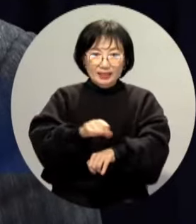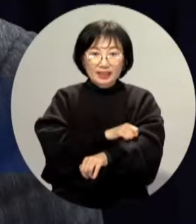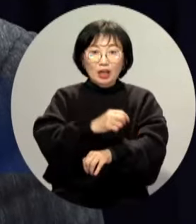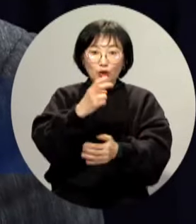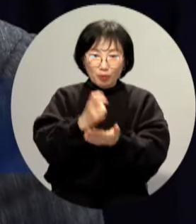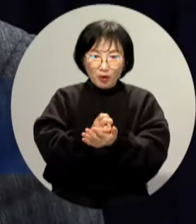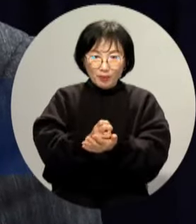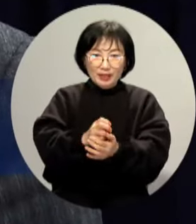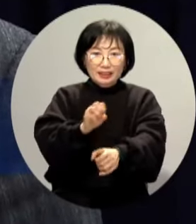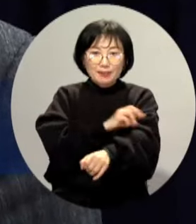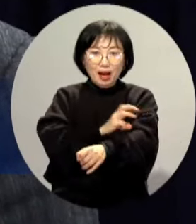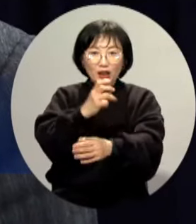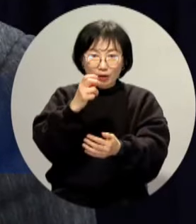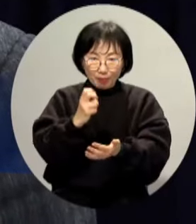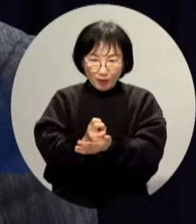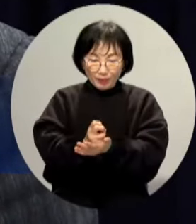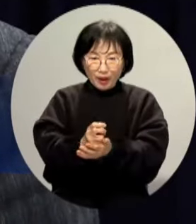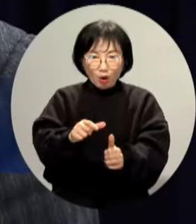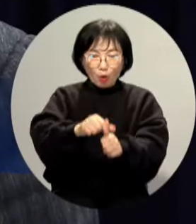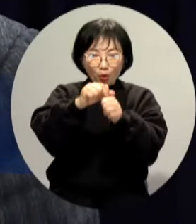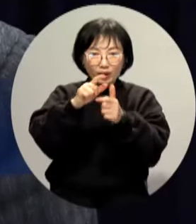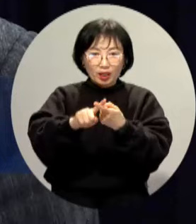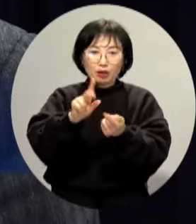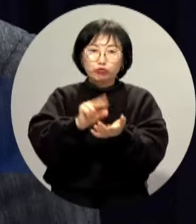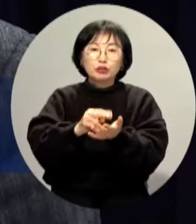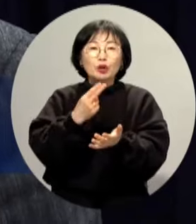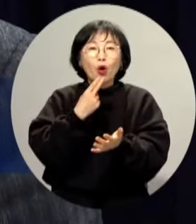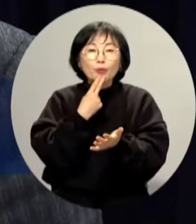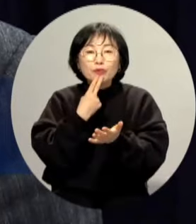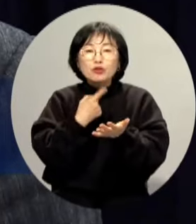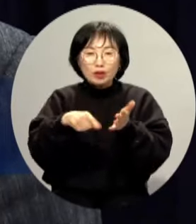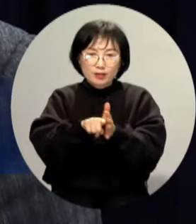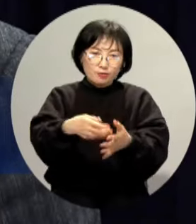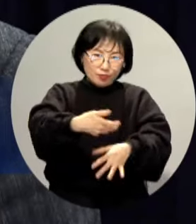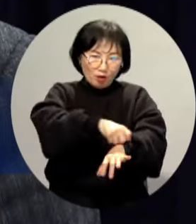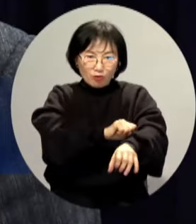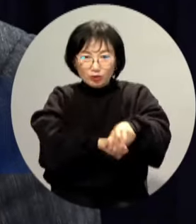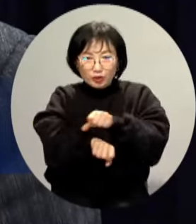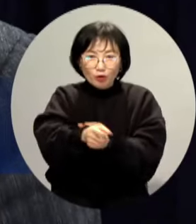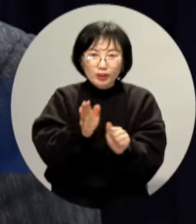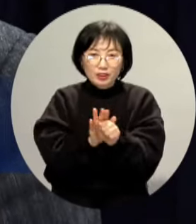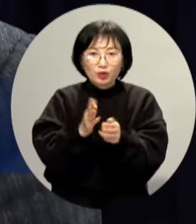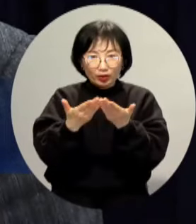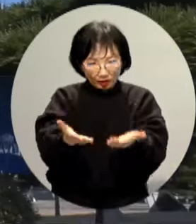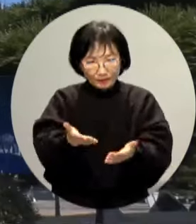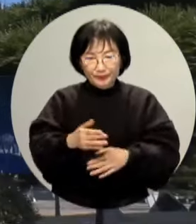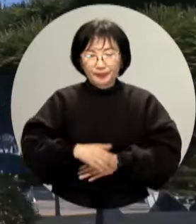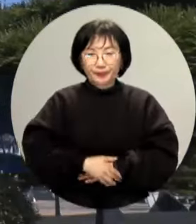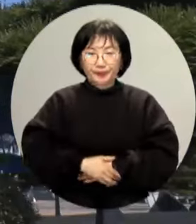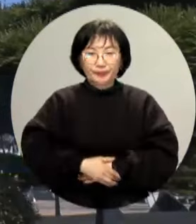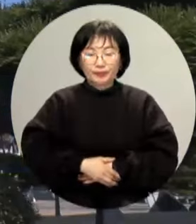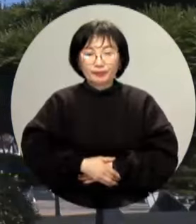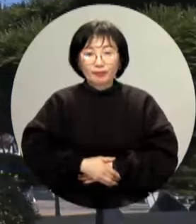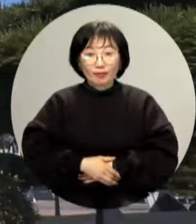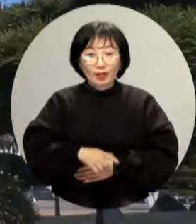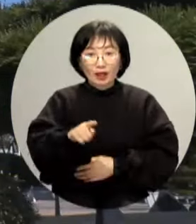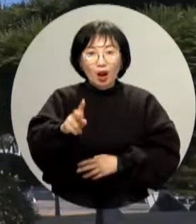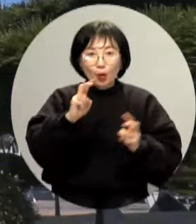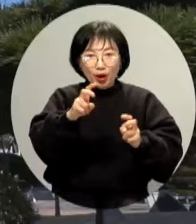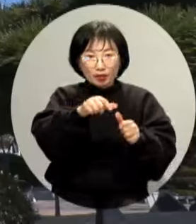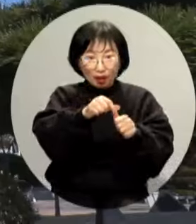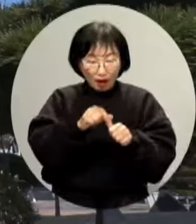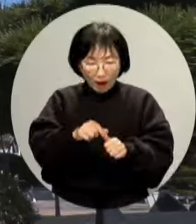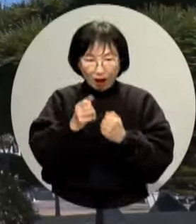돼서 고용 창출에 전혀 문제가 없도록 그렇게 적극 지원하고 협력할 것입니다. 기업 유치